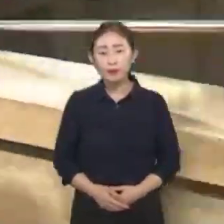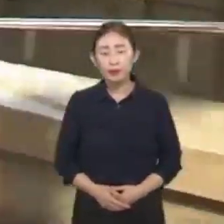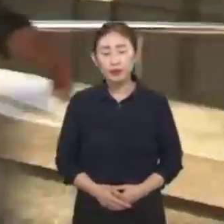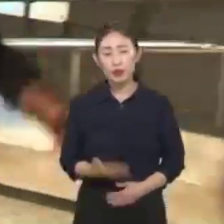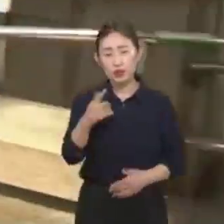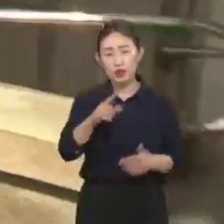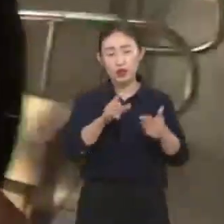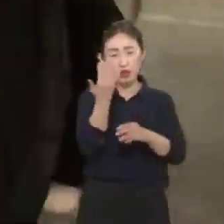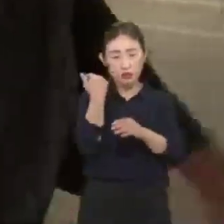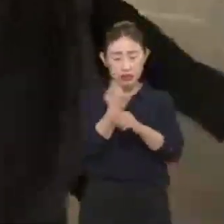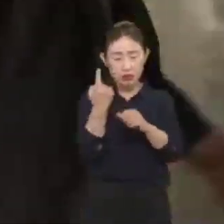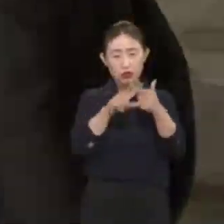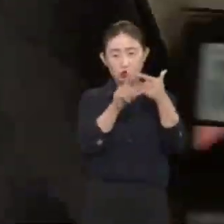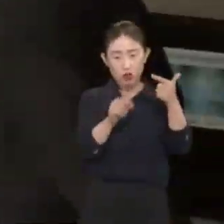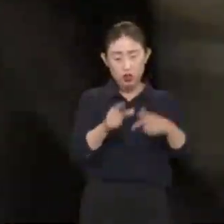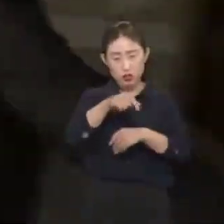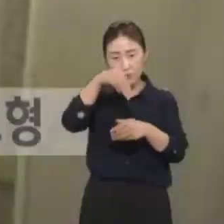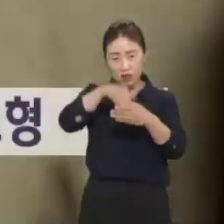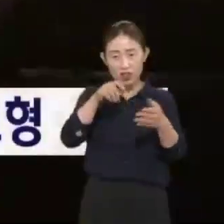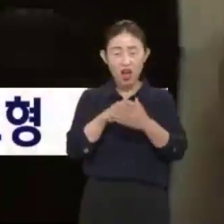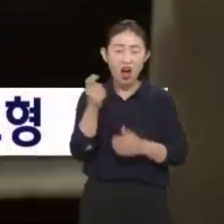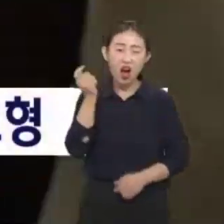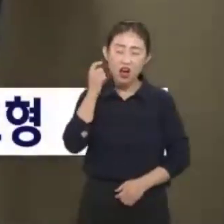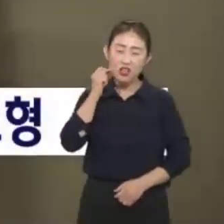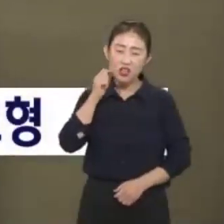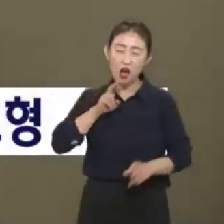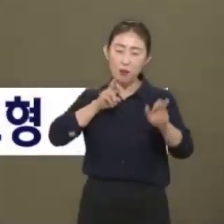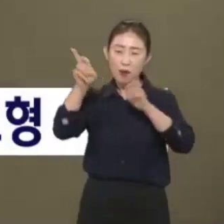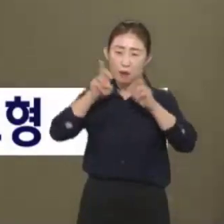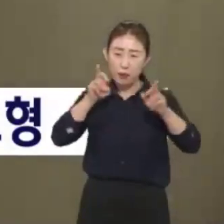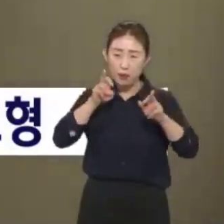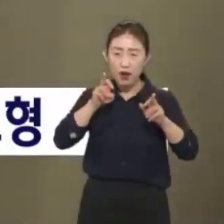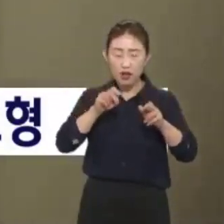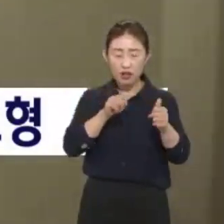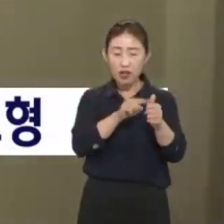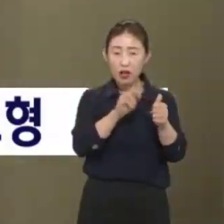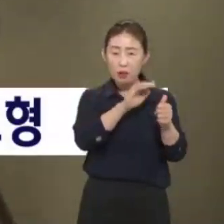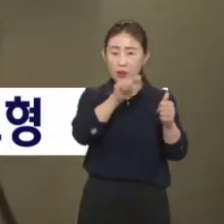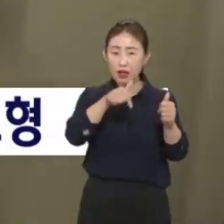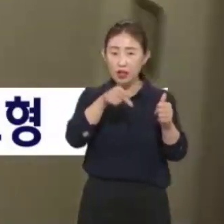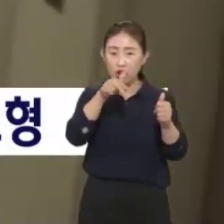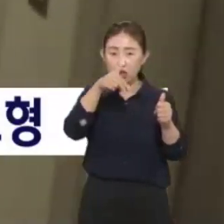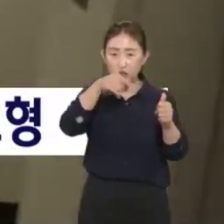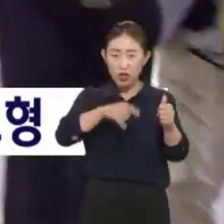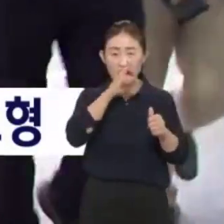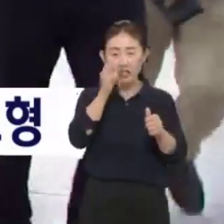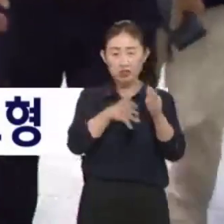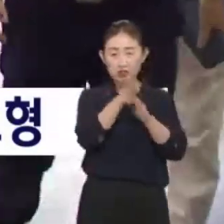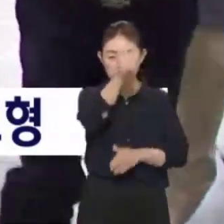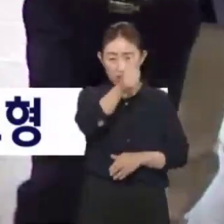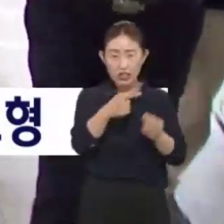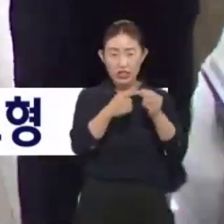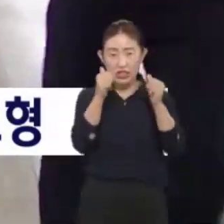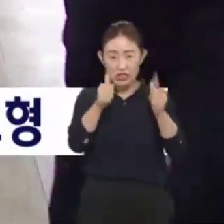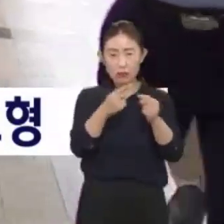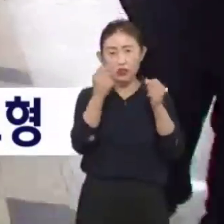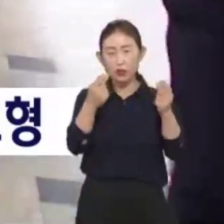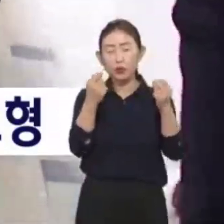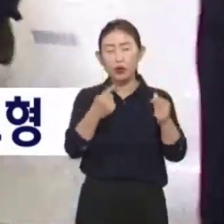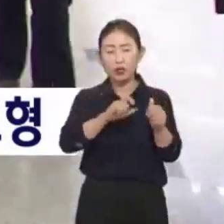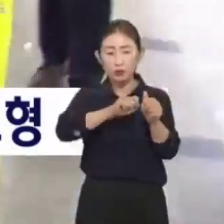지난 6월 지방선거 당시 허위 사실을 공표한 혐의로 기소된 박경기 아산시장이 2심에서도 1심과 같은 벌금 1,500만